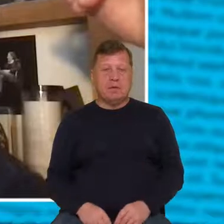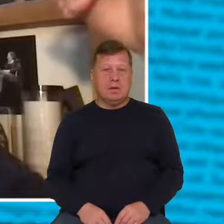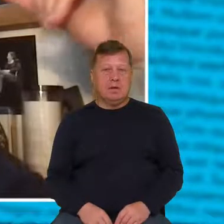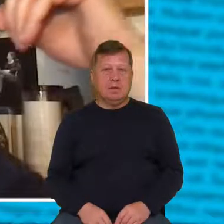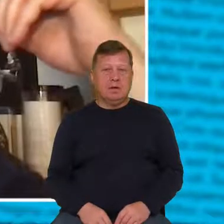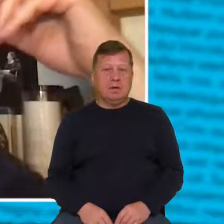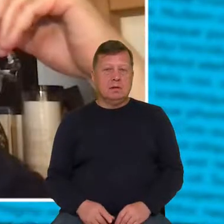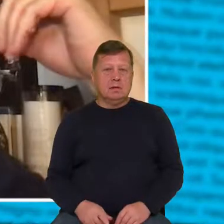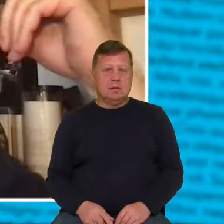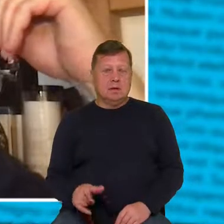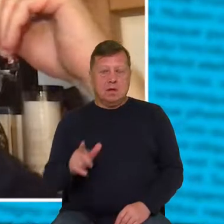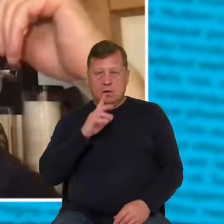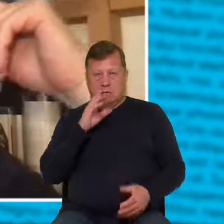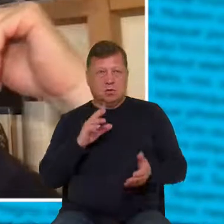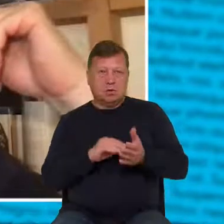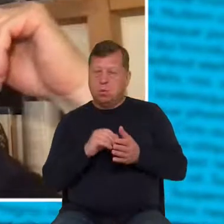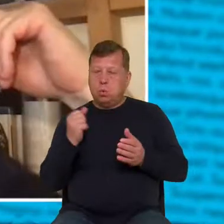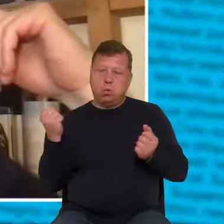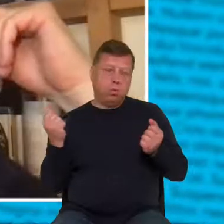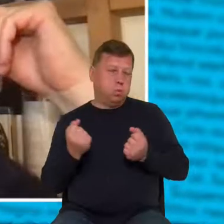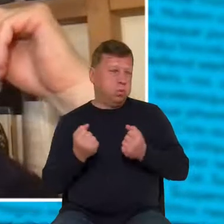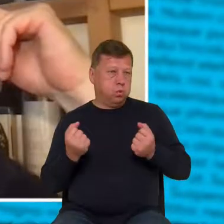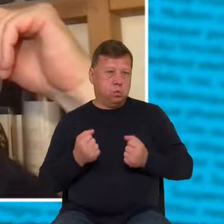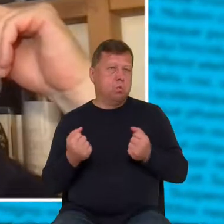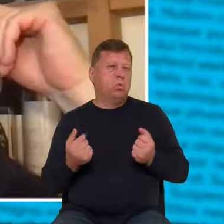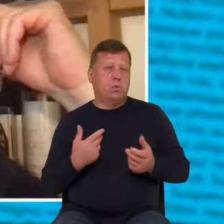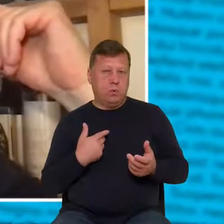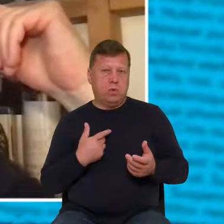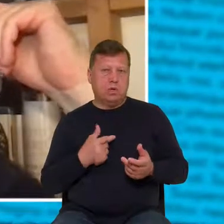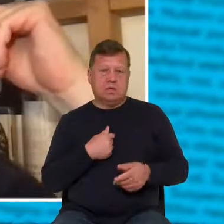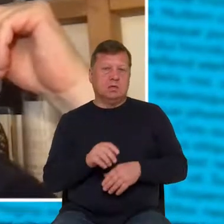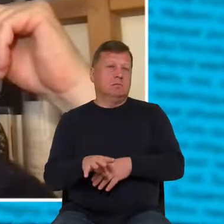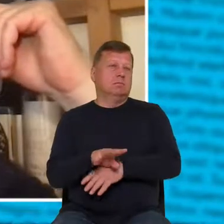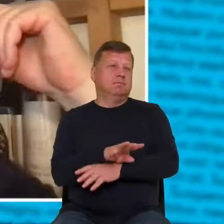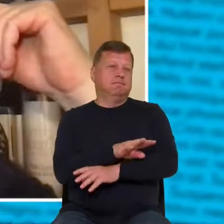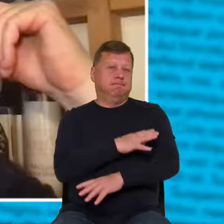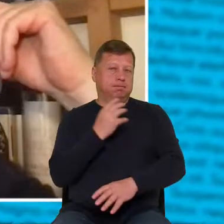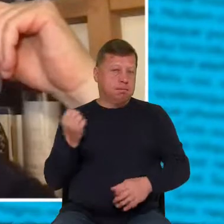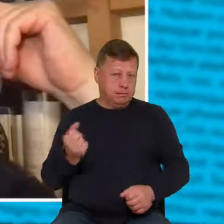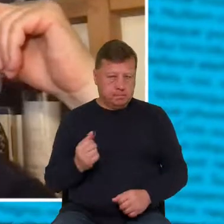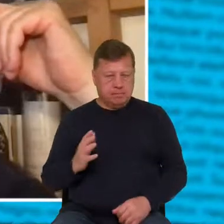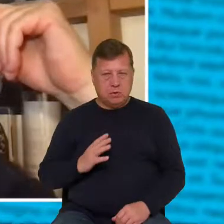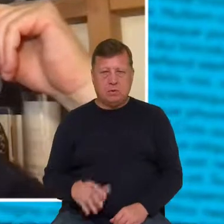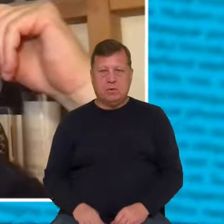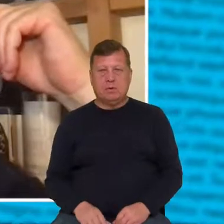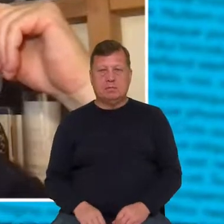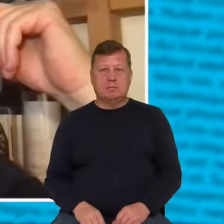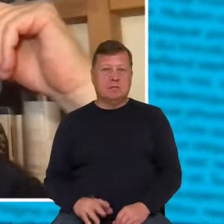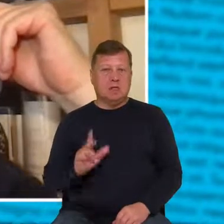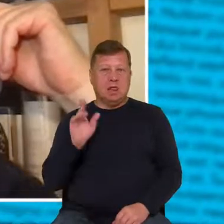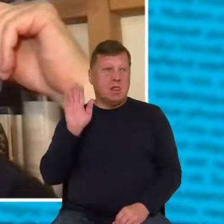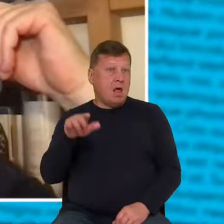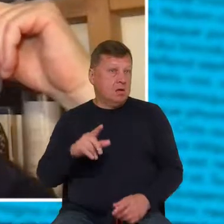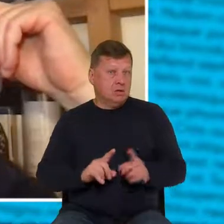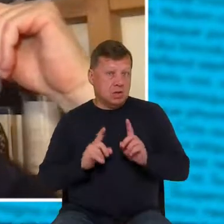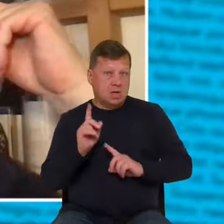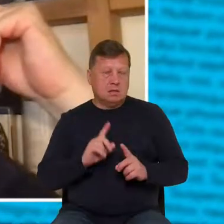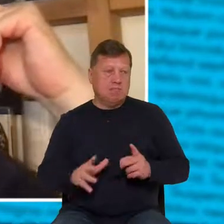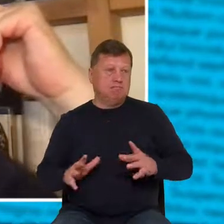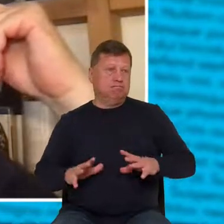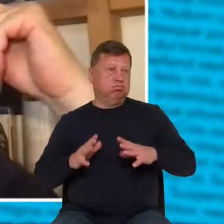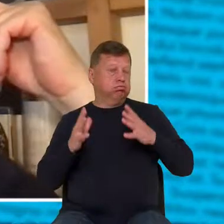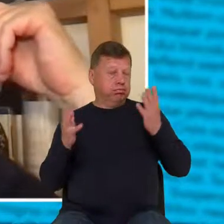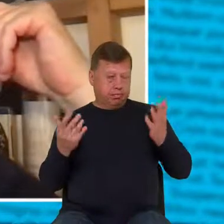Było to bardzo głębokie doświadczenie. Byłem nim mocno poruszony, czasami wręcz wzburzony przez całe to